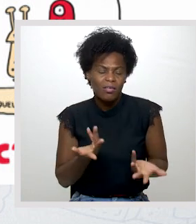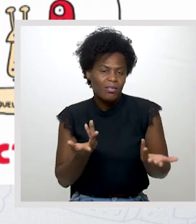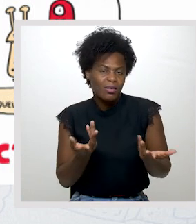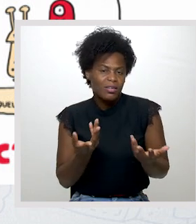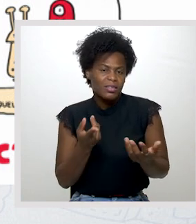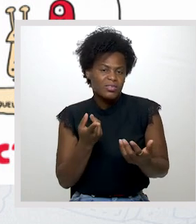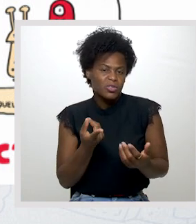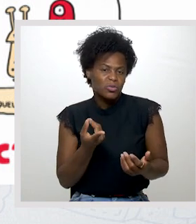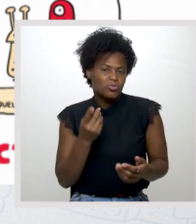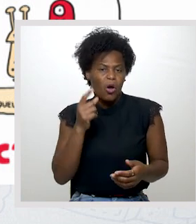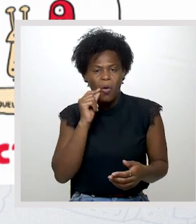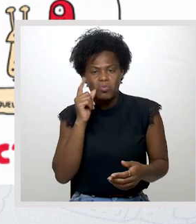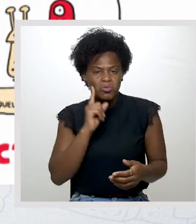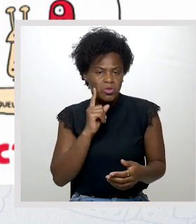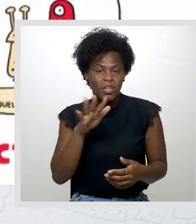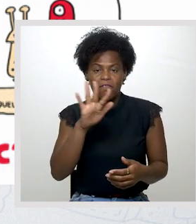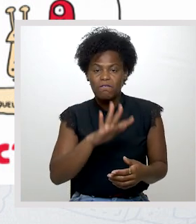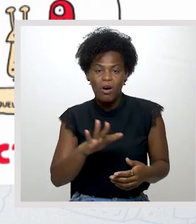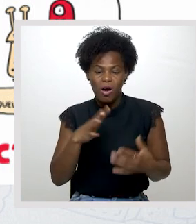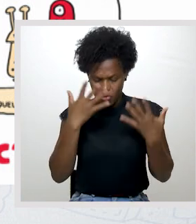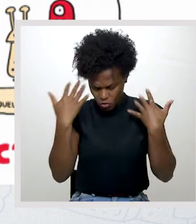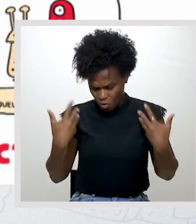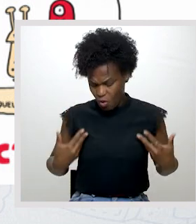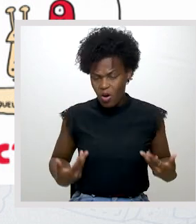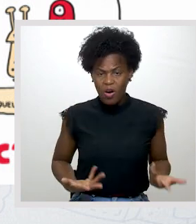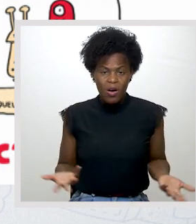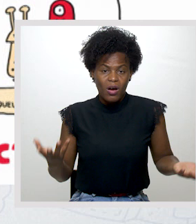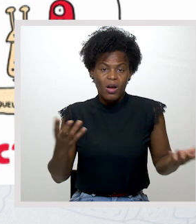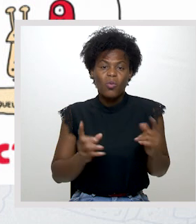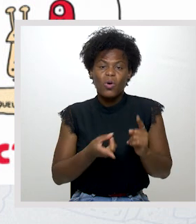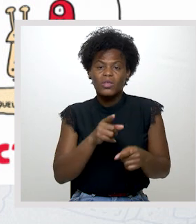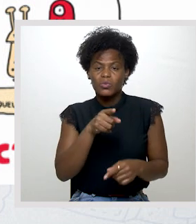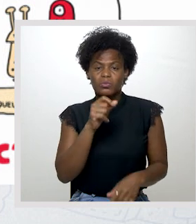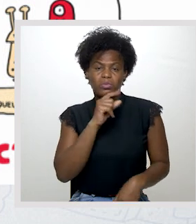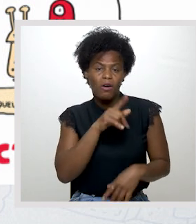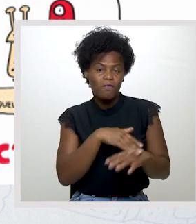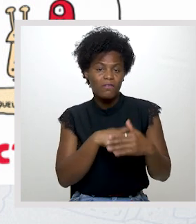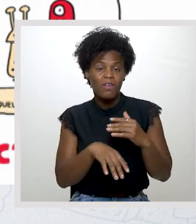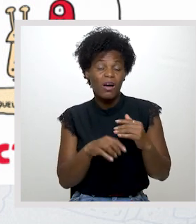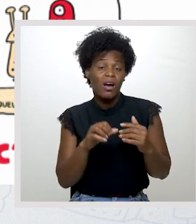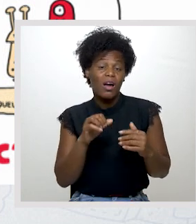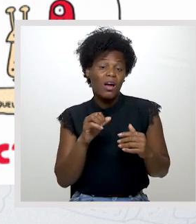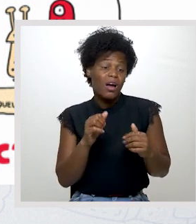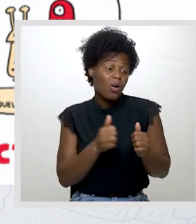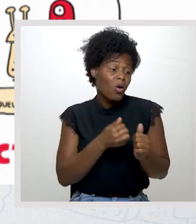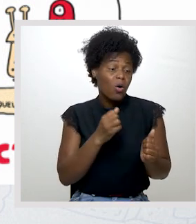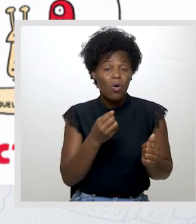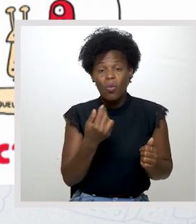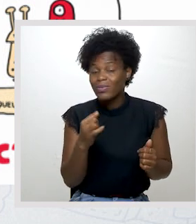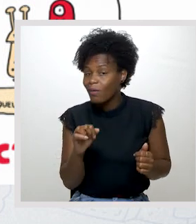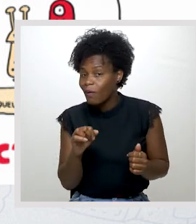as, ton genre, la forme de ton corps et ce que tu peux faire avec ou pas,